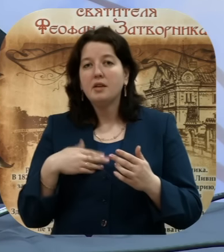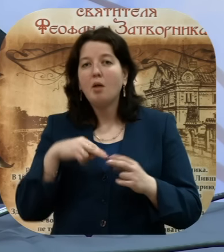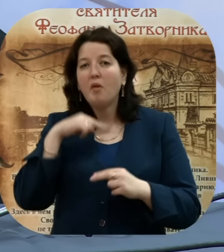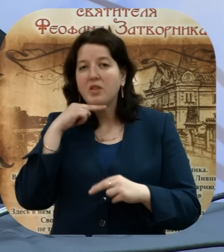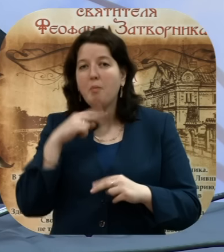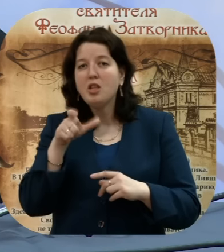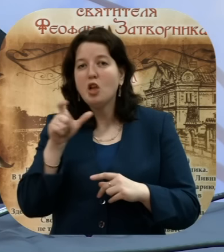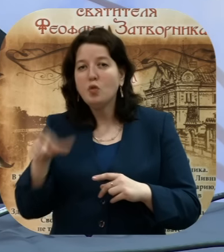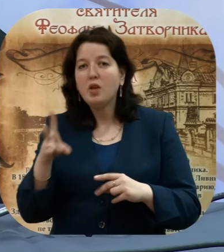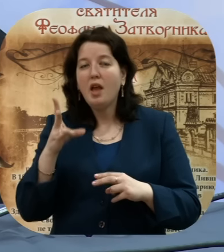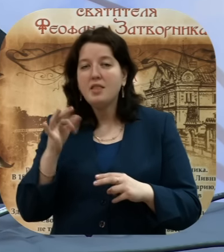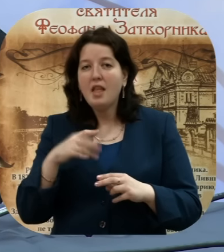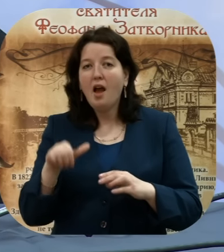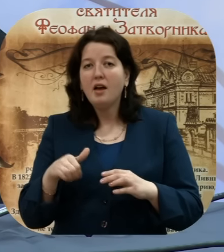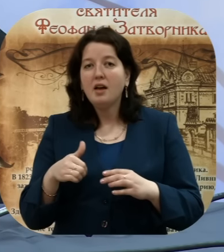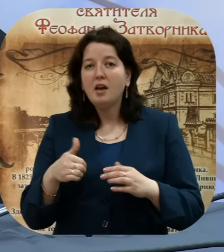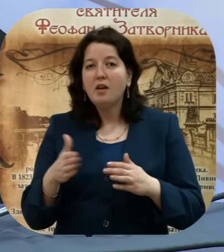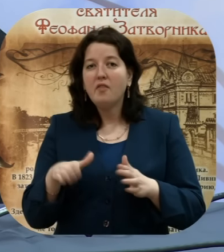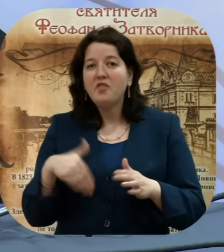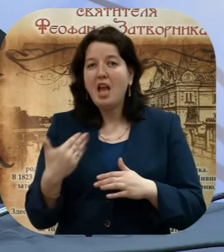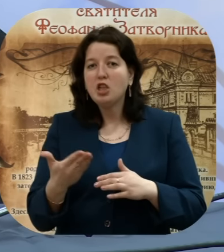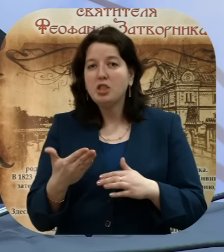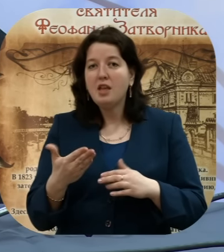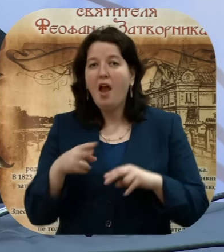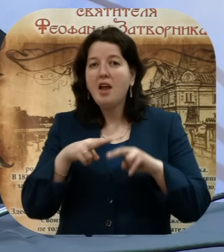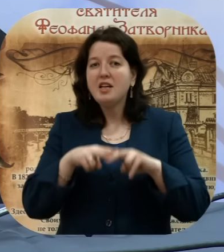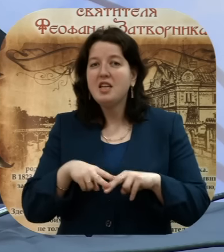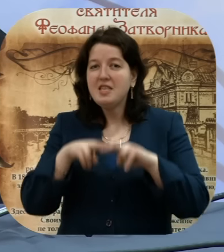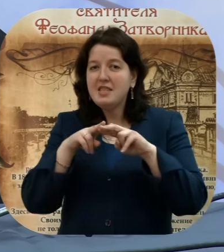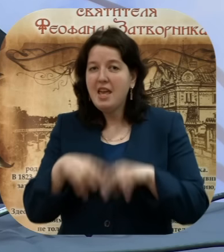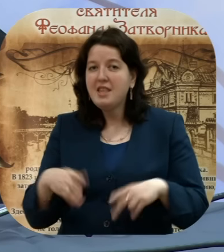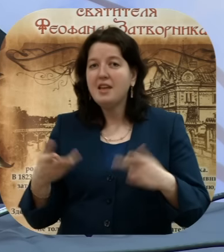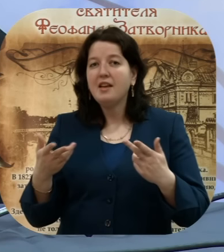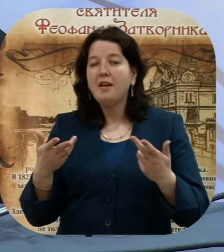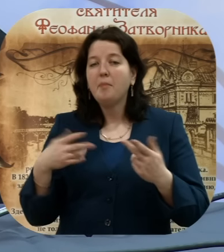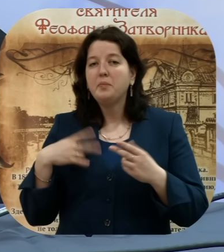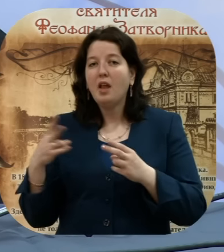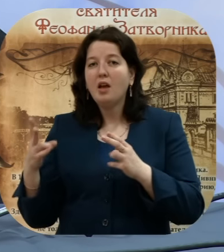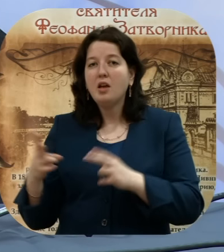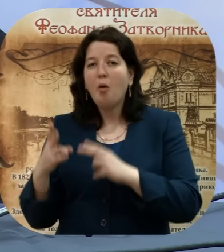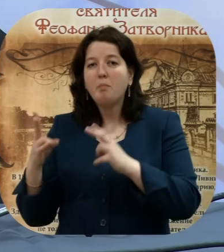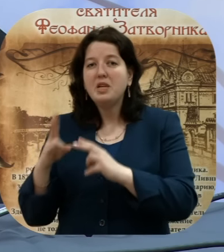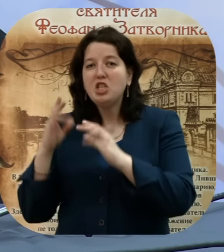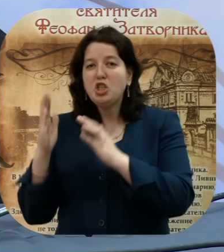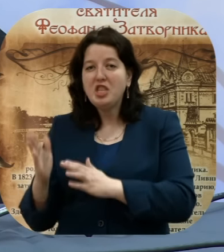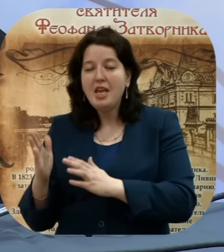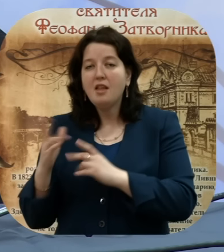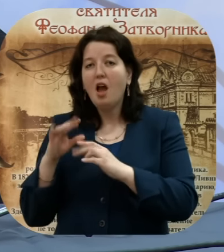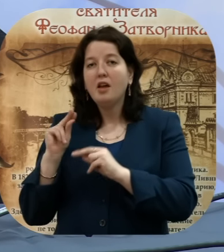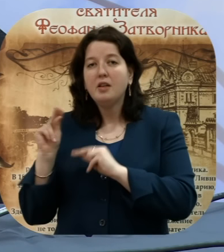жизни. Крестить, причастить, а до этого обращали внимание искоренить страсти.